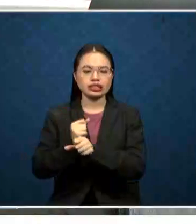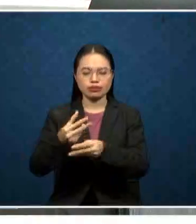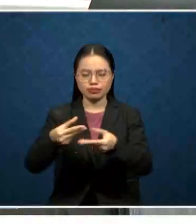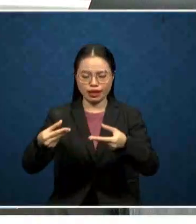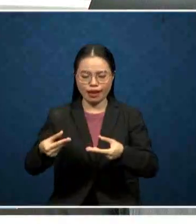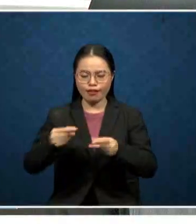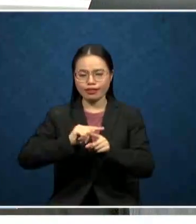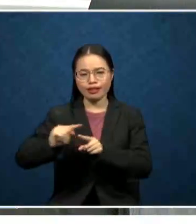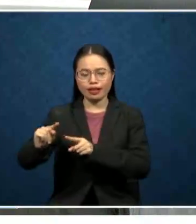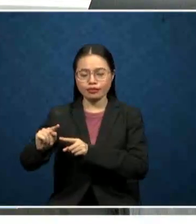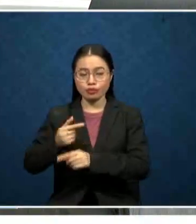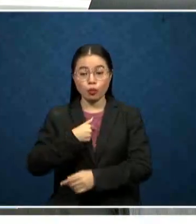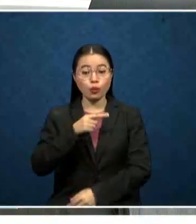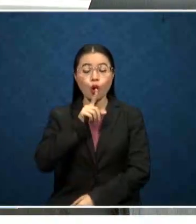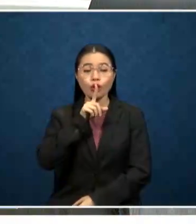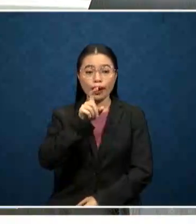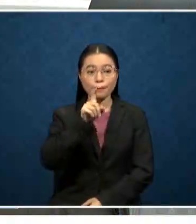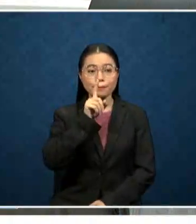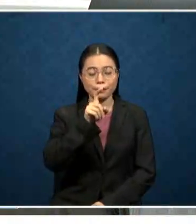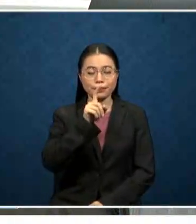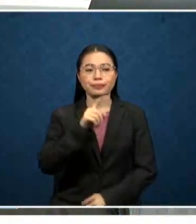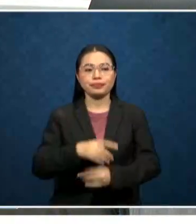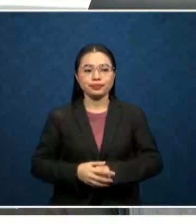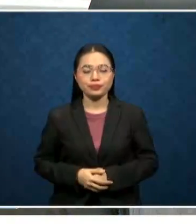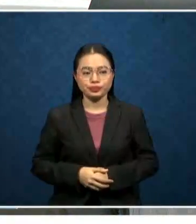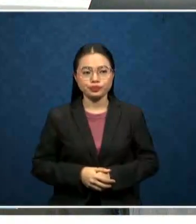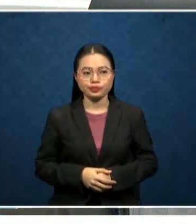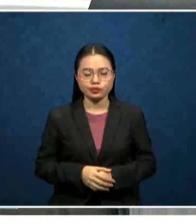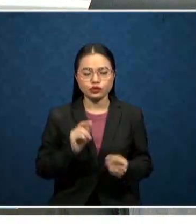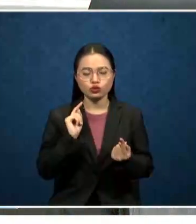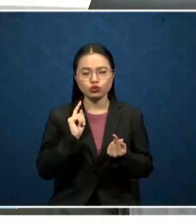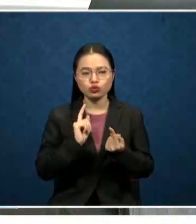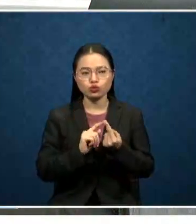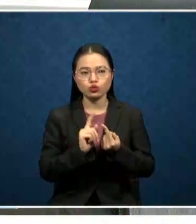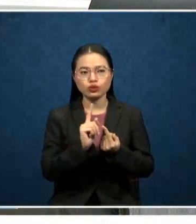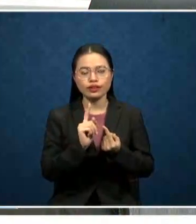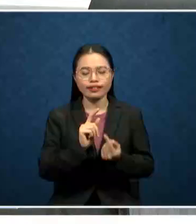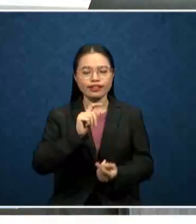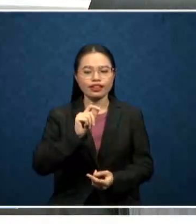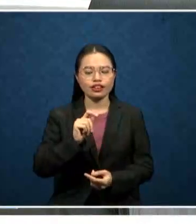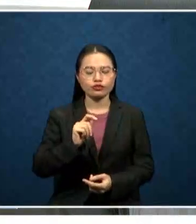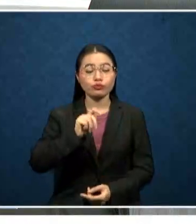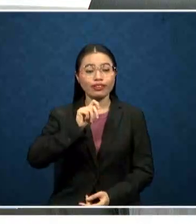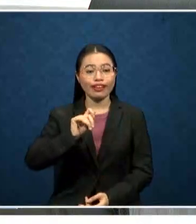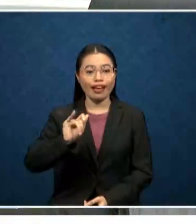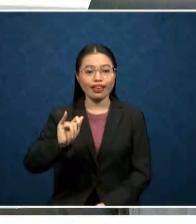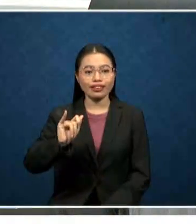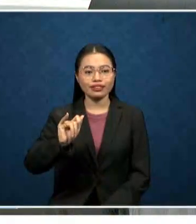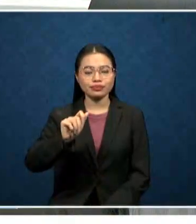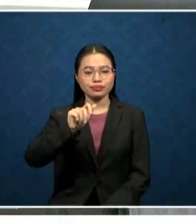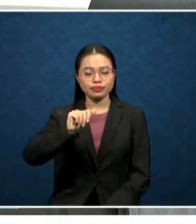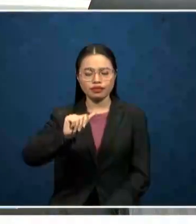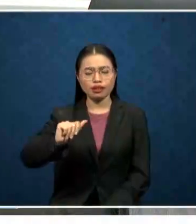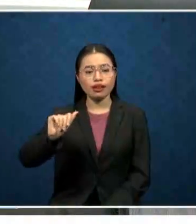ปอยู่ในรายงานฉบับอื่นหรือเปล่าเนี่ยนะฮะก็คือในเรื่องของAI เนี่ยนะฮะเนื่องจากว่า AI เนี่ยก็